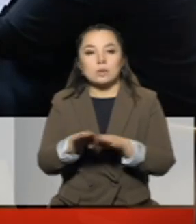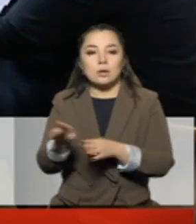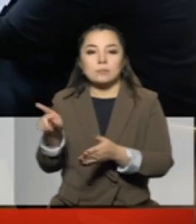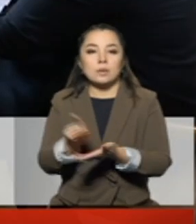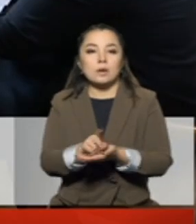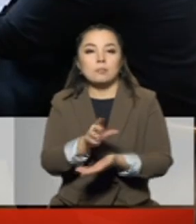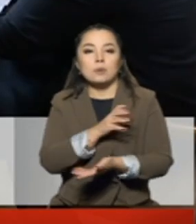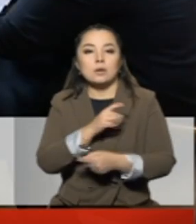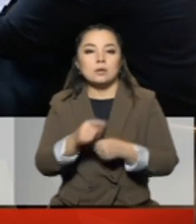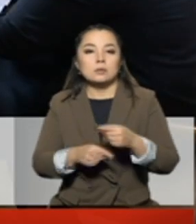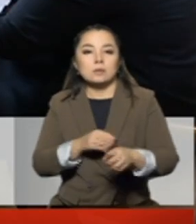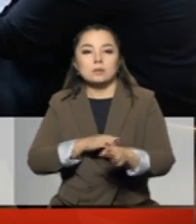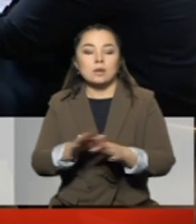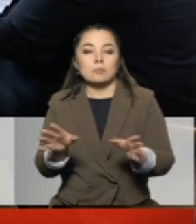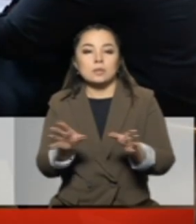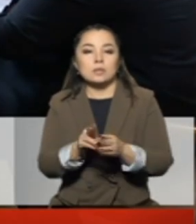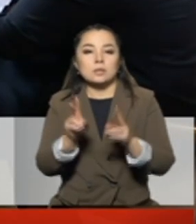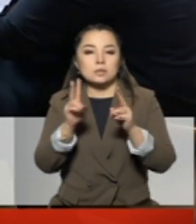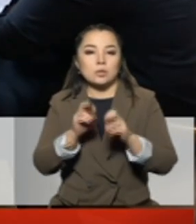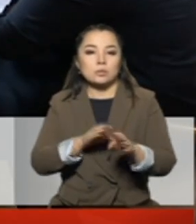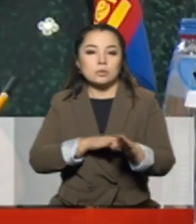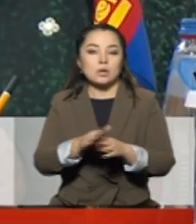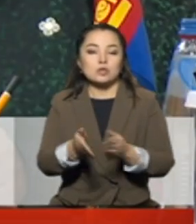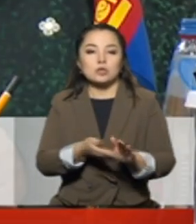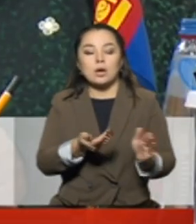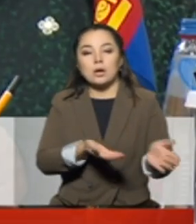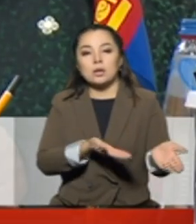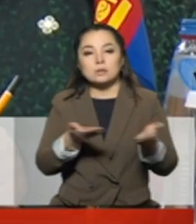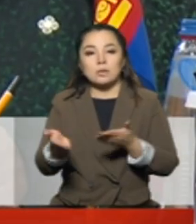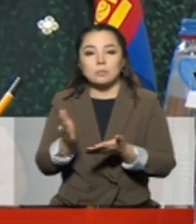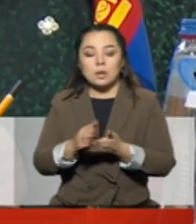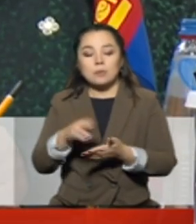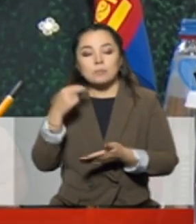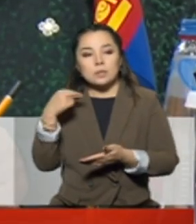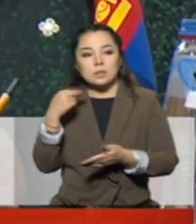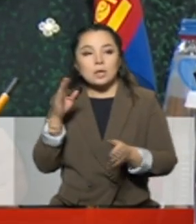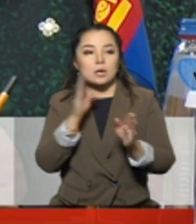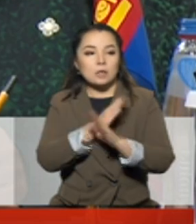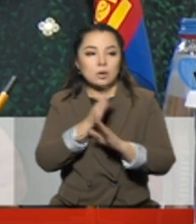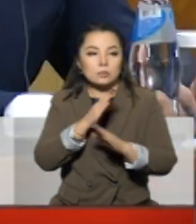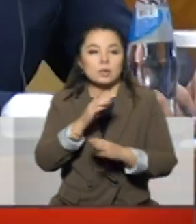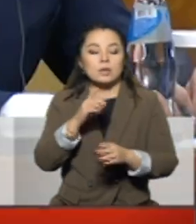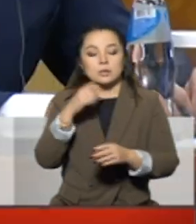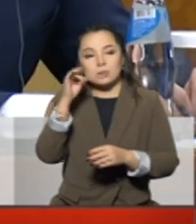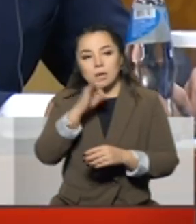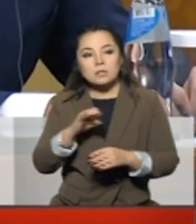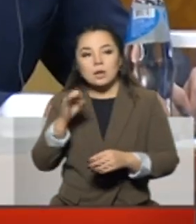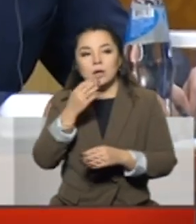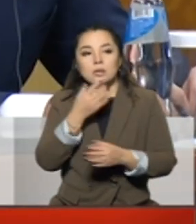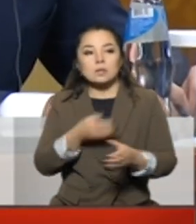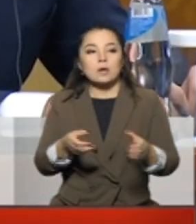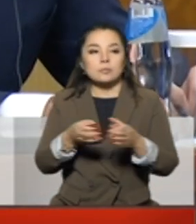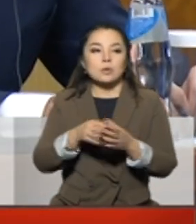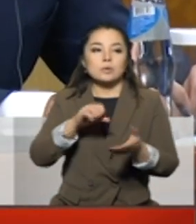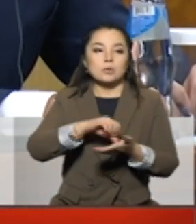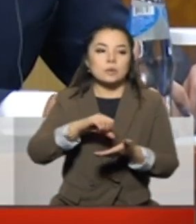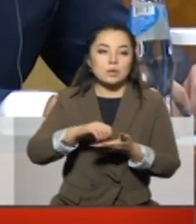тарихи мұрамызды бірлесе зерттеуге шақырды. Бұдан бөлек президент экологиялық, тарихи, этнографиялық